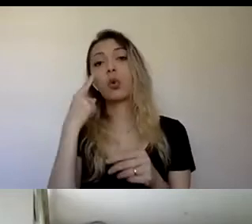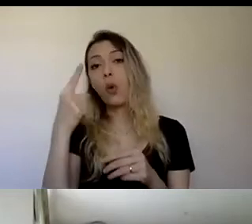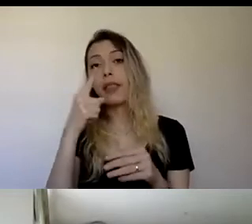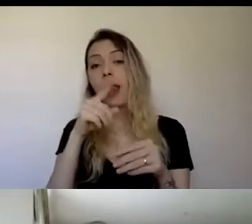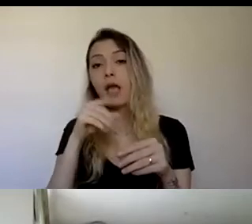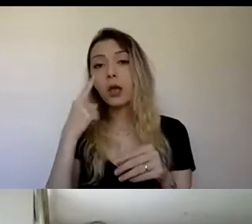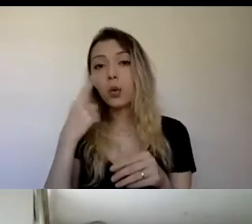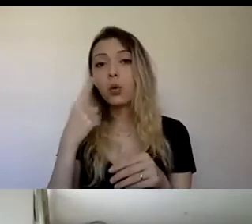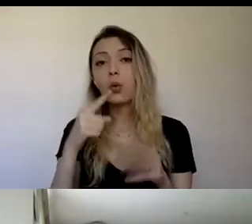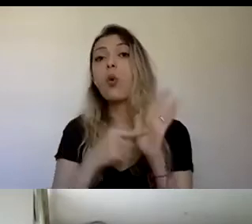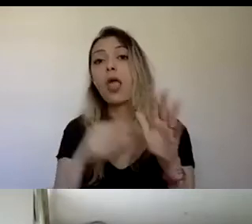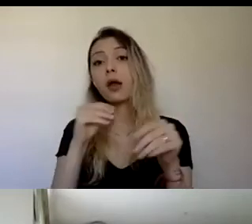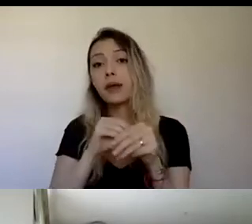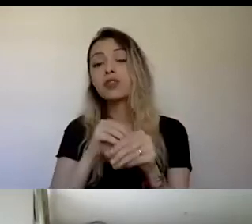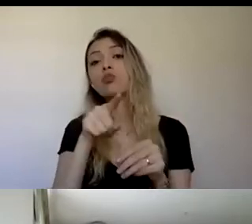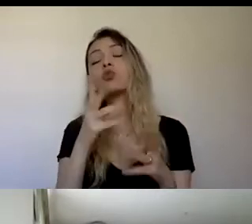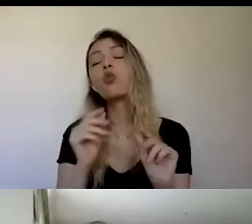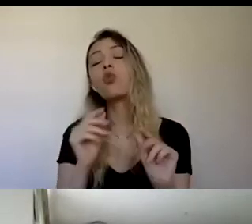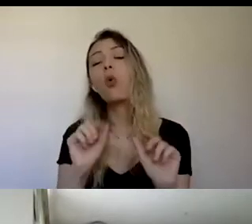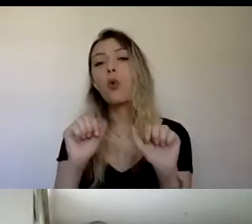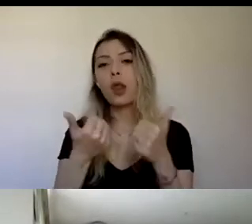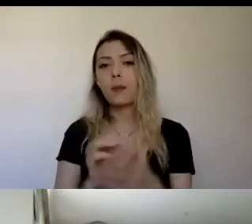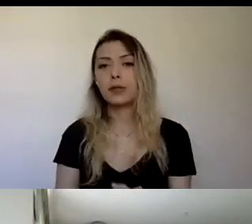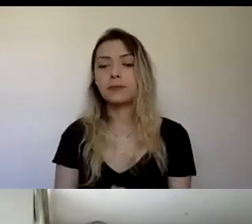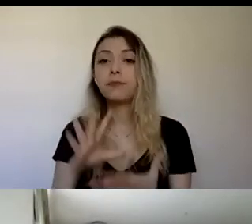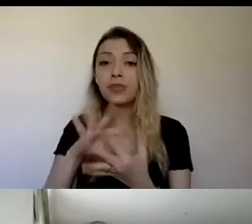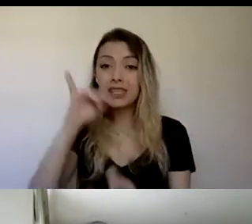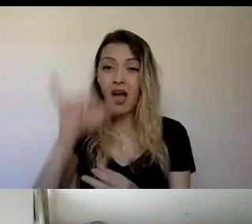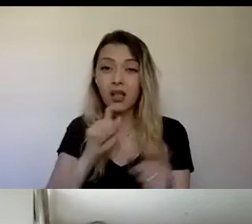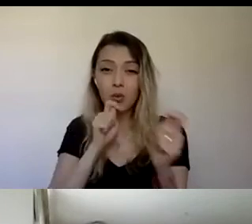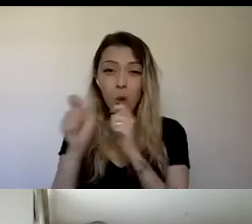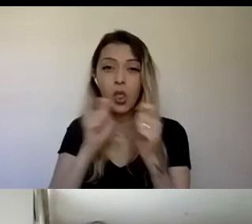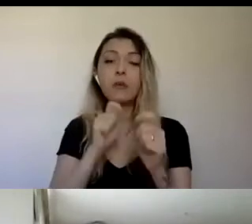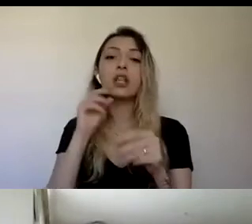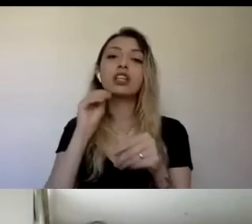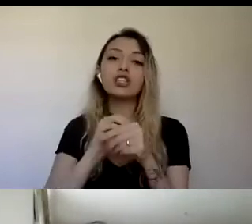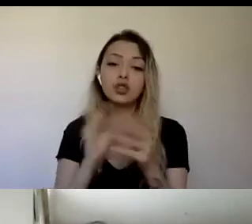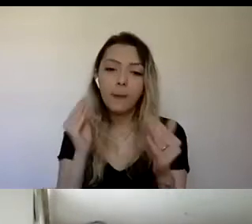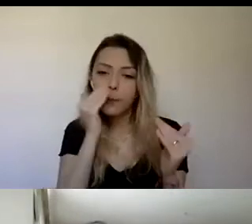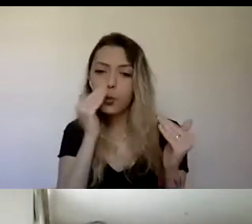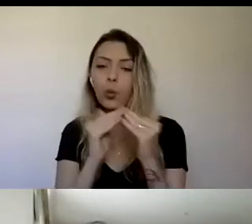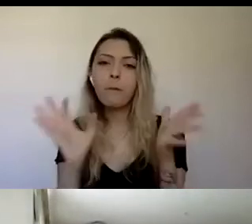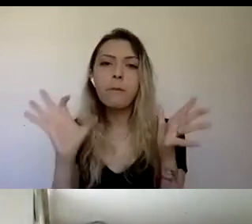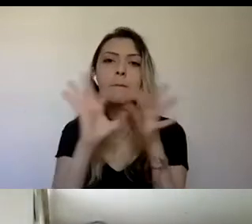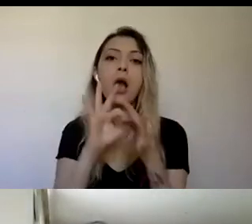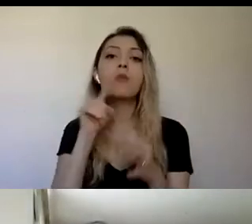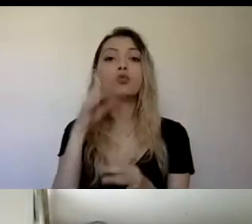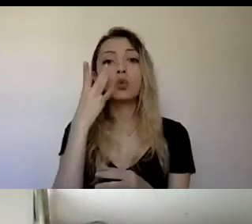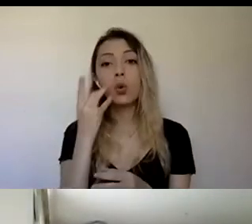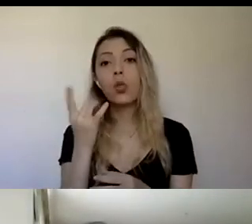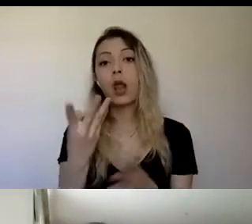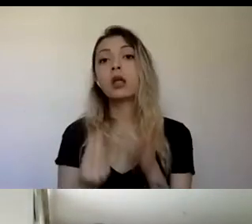yani insan hakları sözleşmesi üzerinden, insan hakları sözleşmeleri üzerinden bu göstergeleri oluşturarak